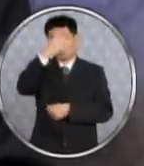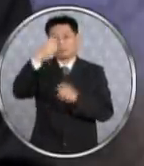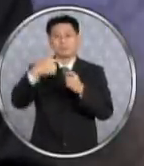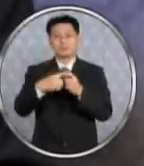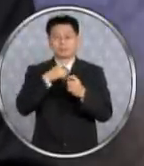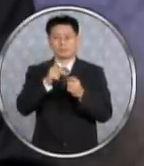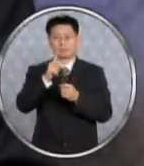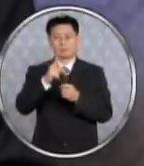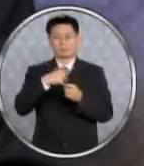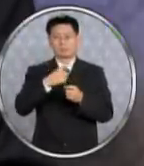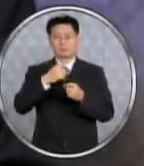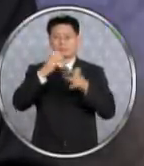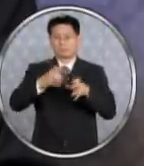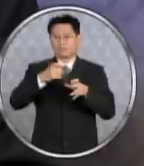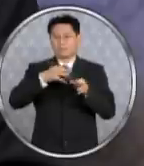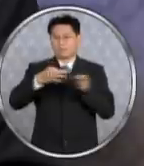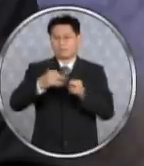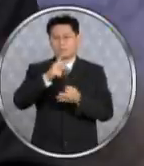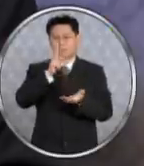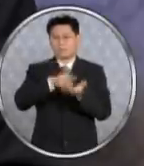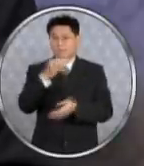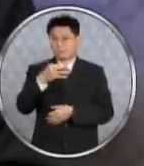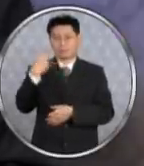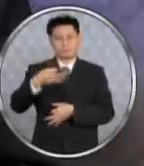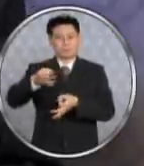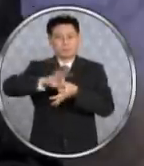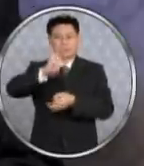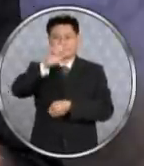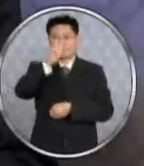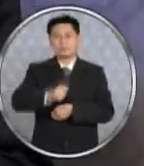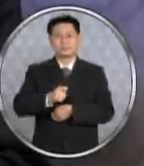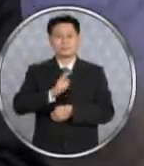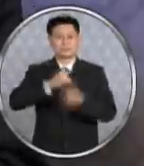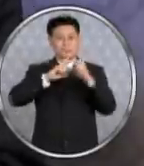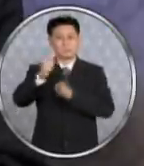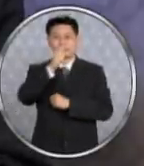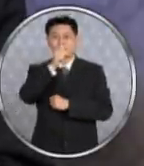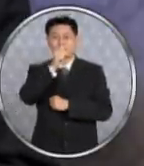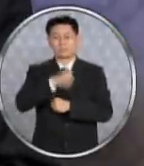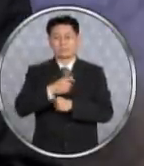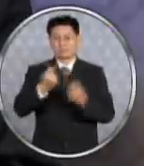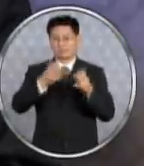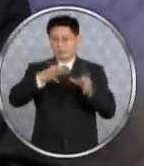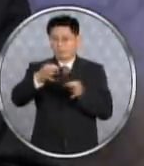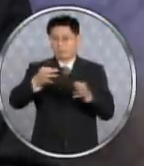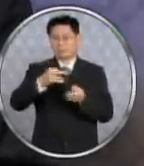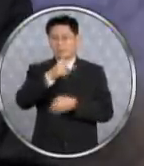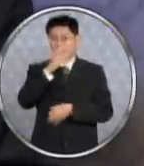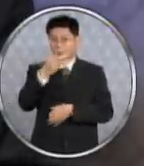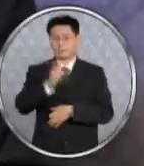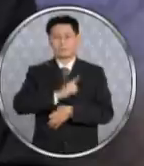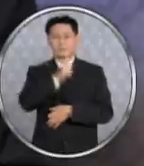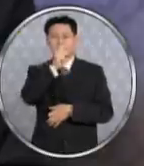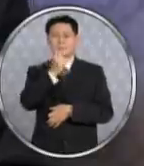创业贷款，还会增加提供40亿元青年返乡创业贷款，让青年能够在故